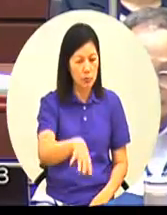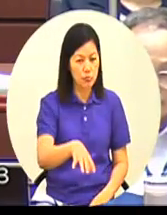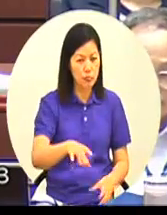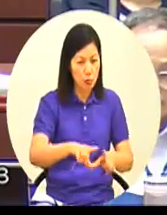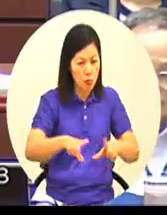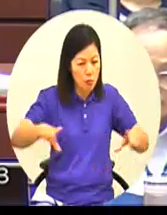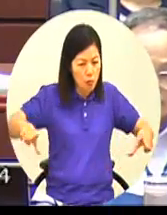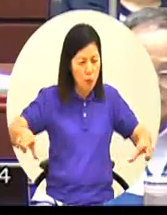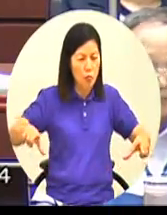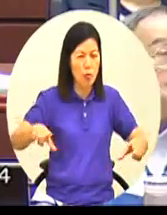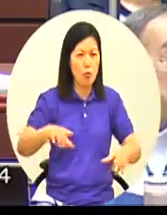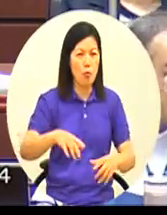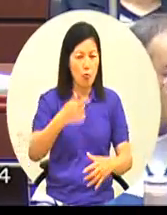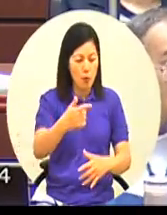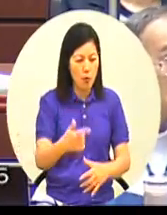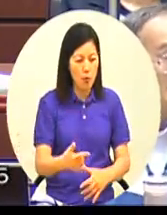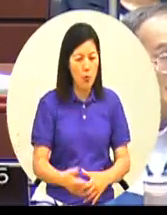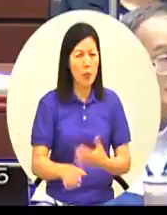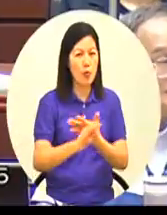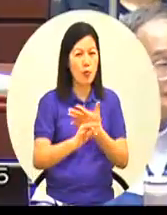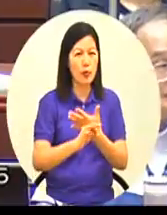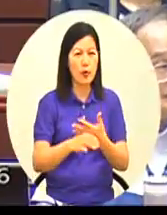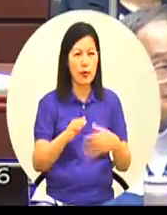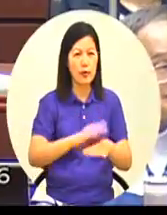围啊，一步一步的实验。哎，